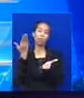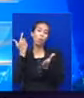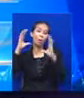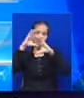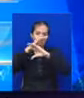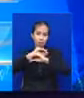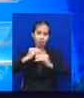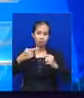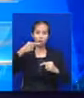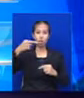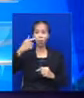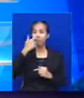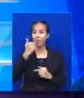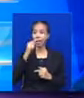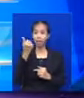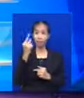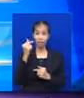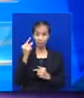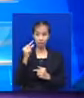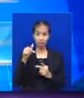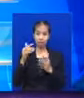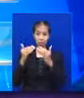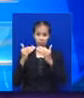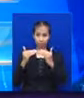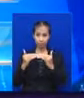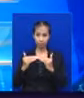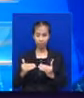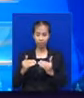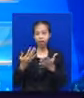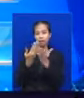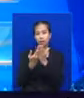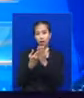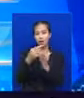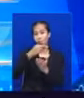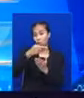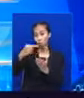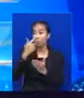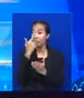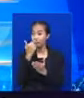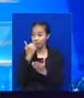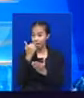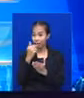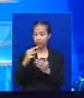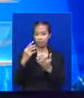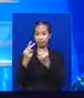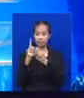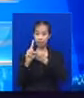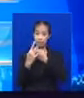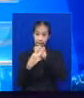คืนนี้ลดลงไป1เหรียญ11เซนต์ปิดที่38เหรียญ28เซนต์ต่อบาร์เรลส่วนเบรนท์ตลาดลอนดอนลดลงไป1เหรีย